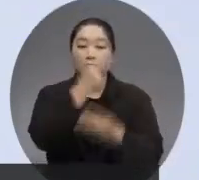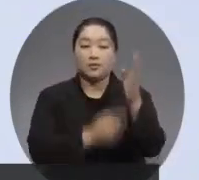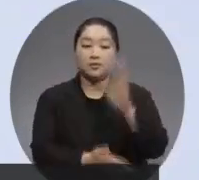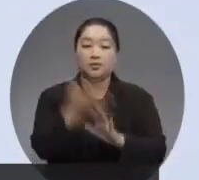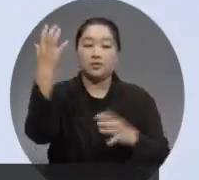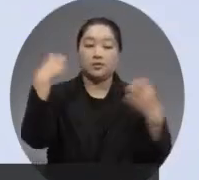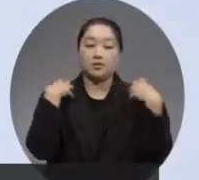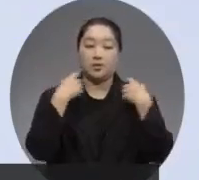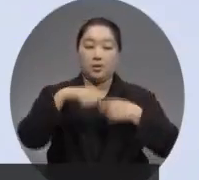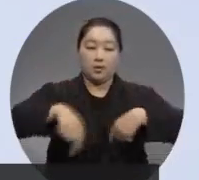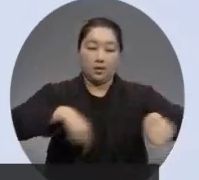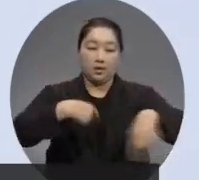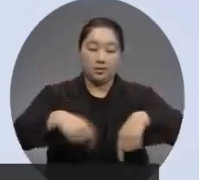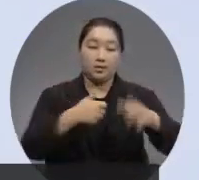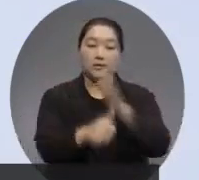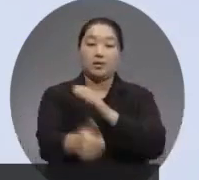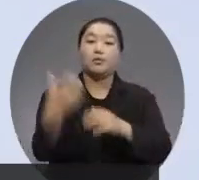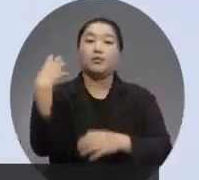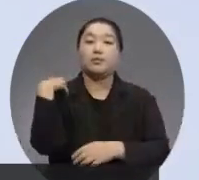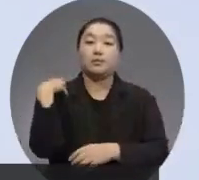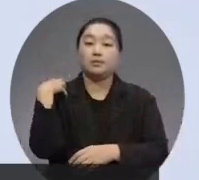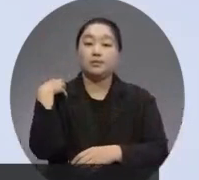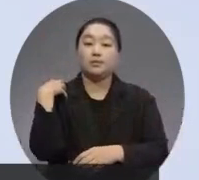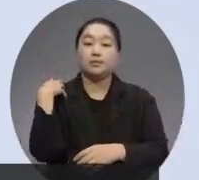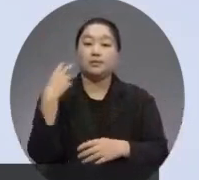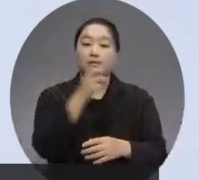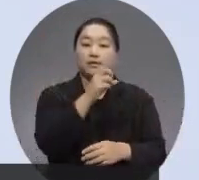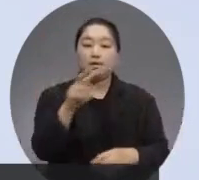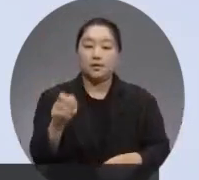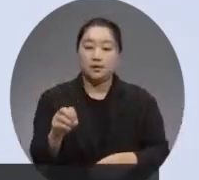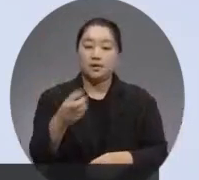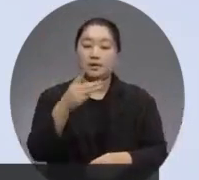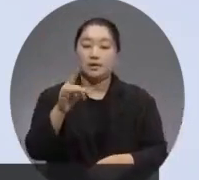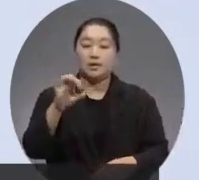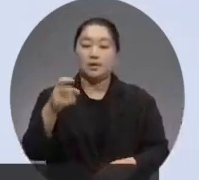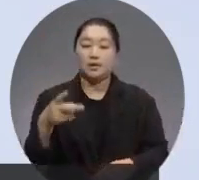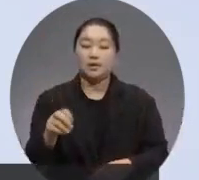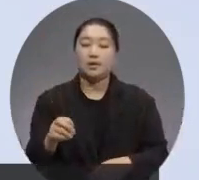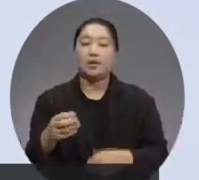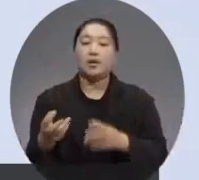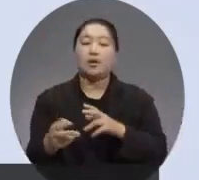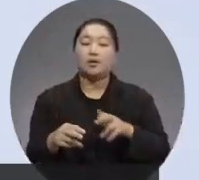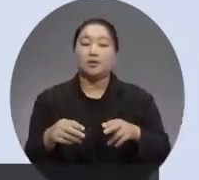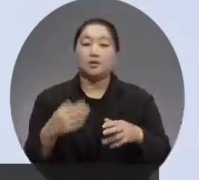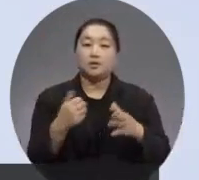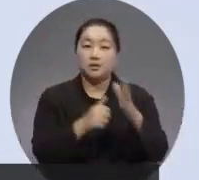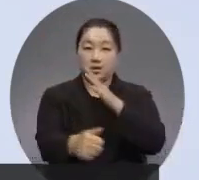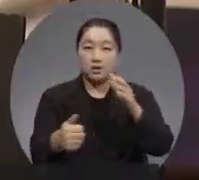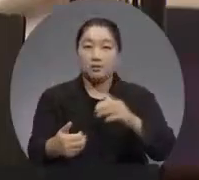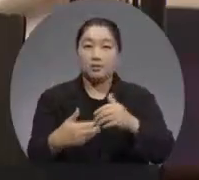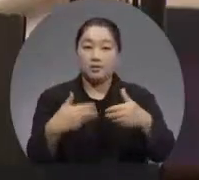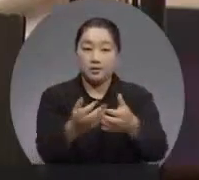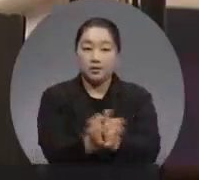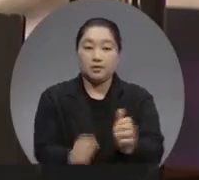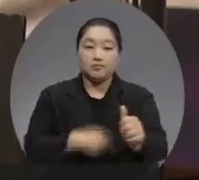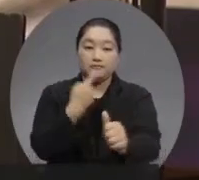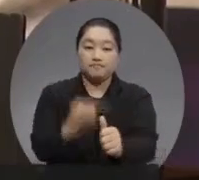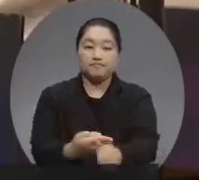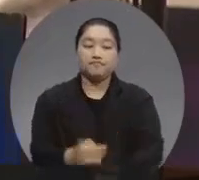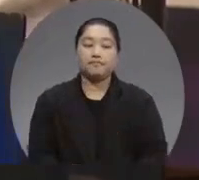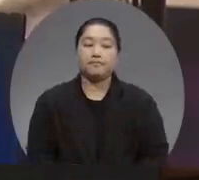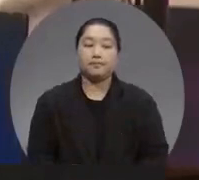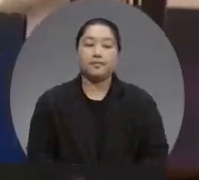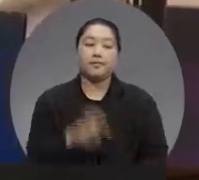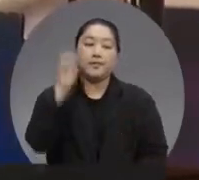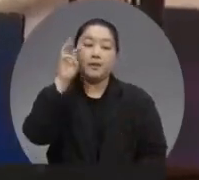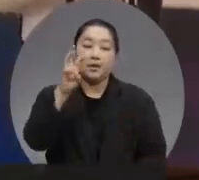감독 등이 대표팀 감독을 맡았고 양태영, 강문규 코치가 대표팀에 승선했습니다. 이제 30일 남은